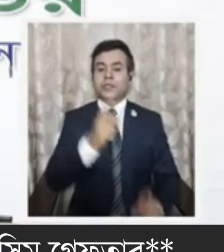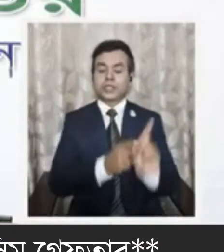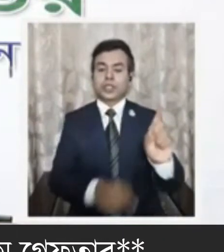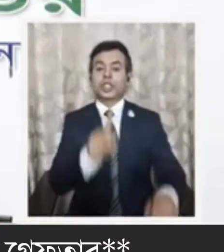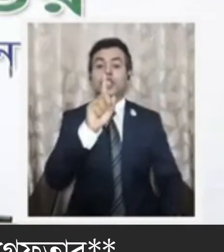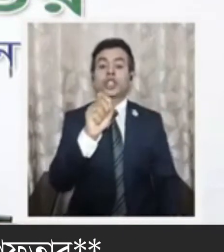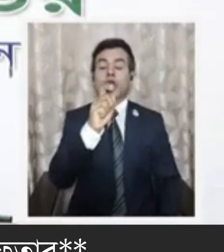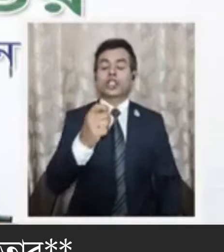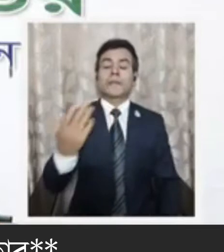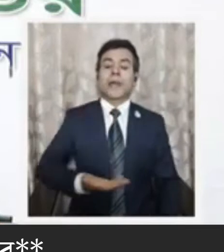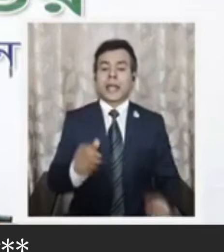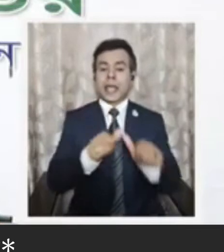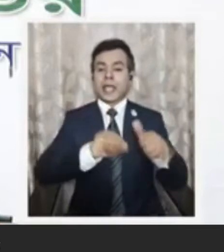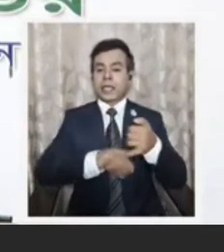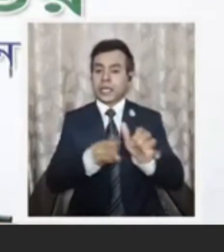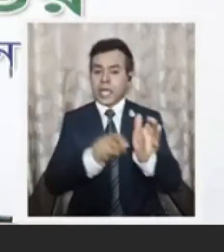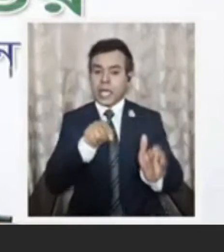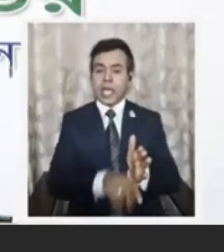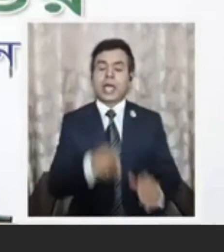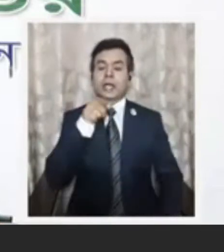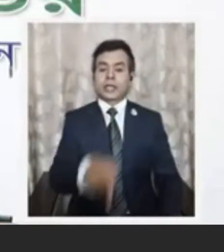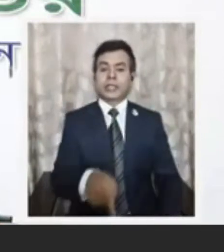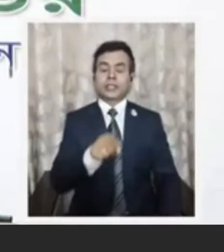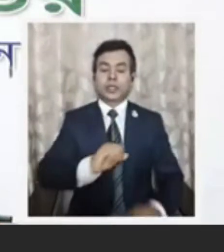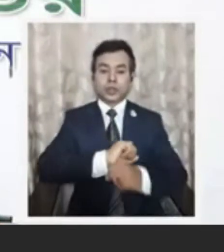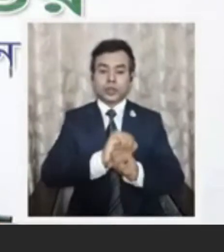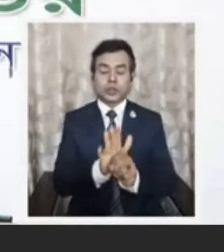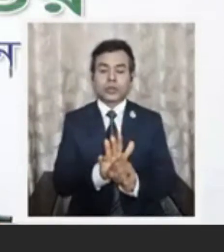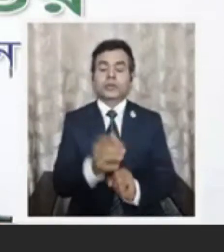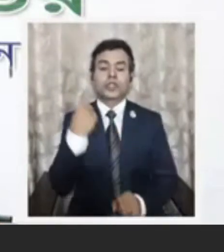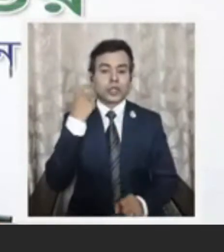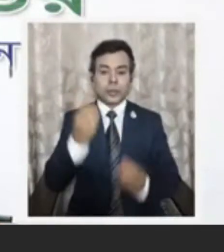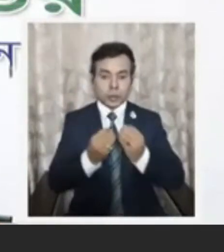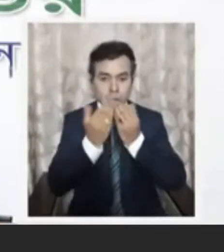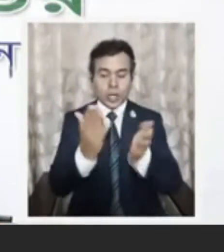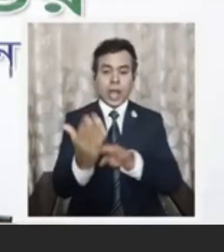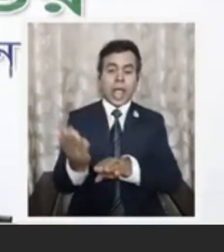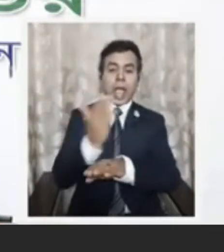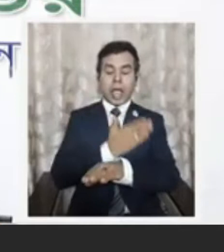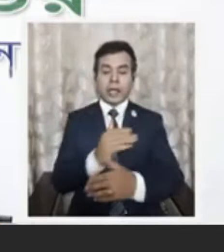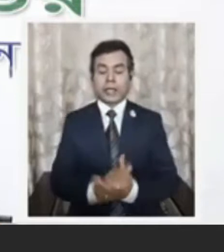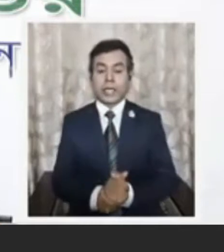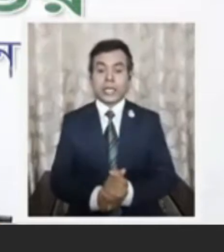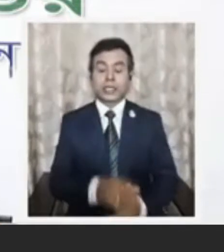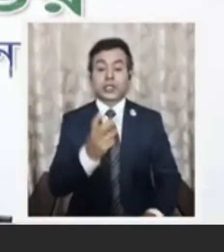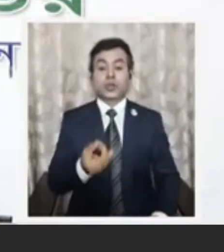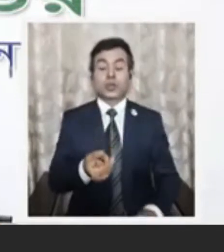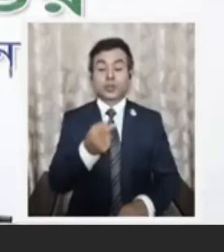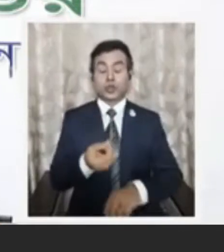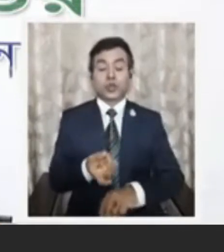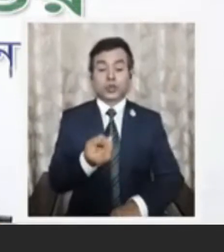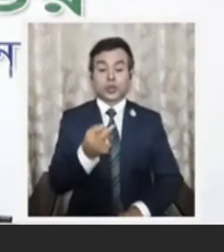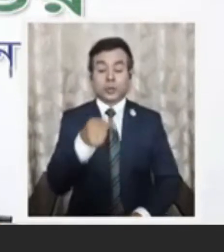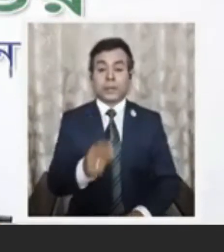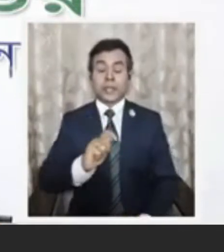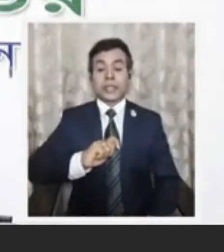1,22,660 জনে। এছাড়া গত 24 ঘন্টায় আরও 37 জনের মৃত্যুর মধ্য দিয়ে মোট মৃতের সংখ্যা দাঁড়ালো 1,582 জনে।